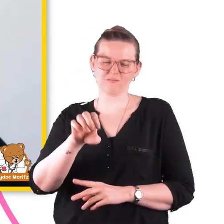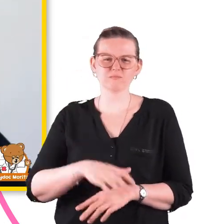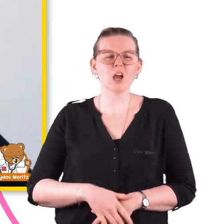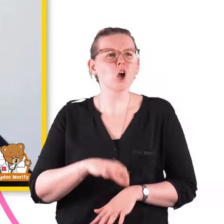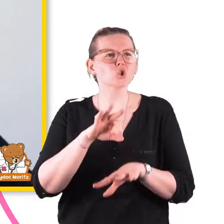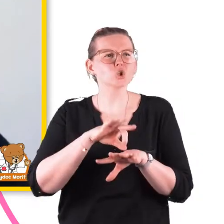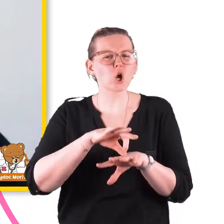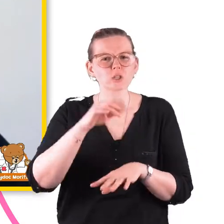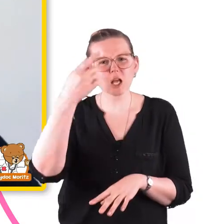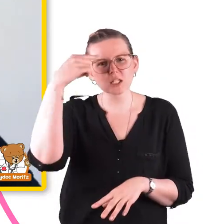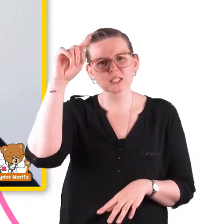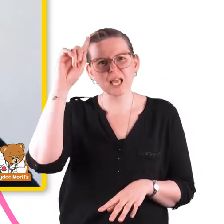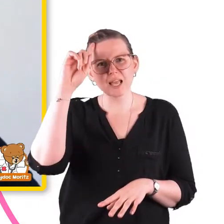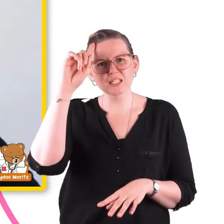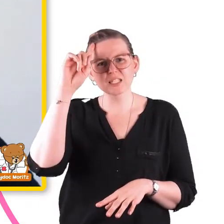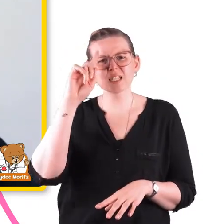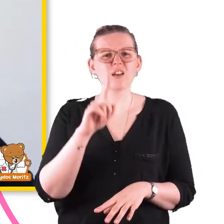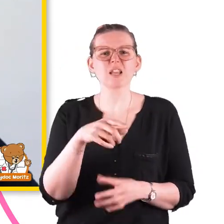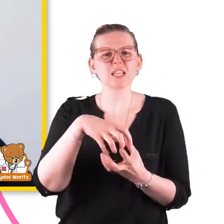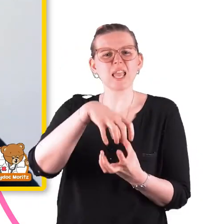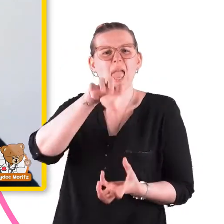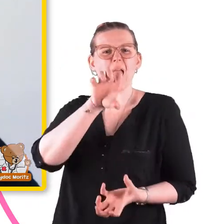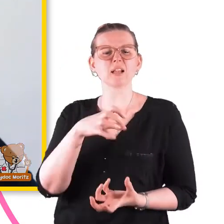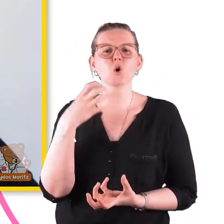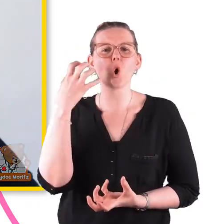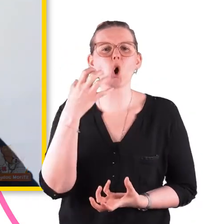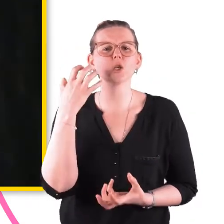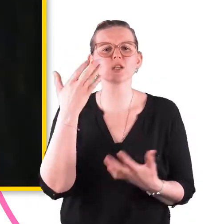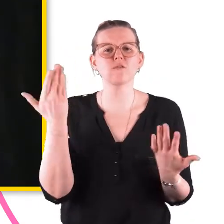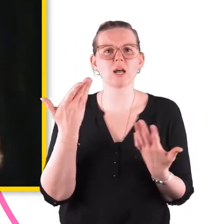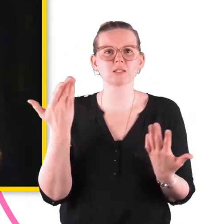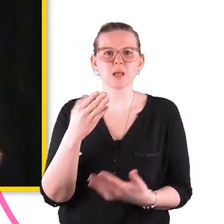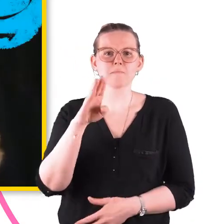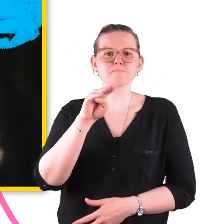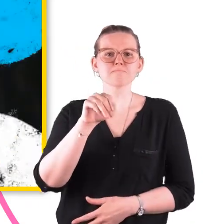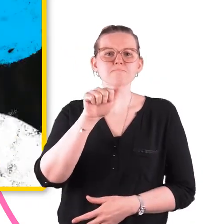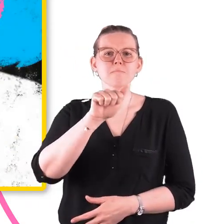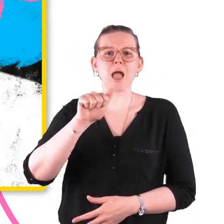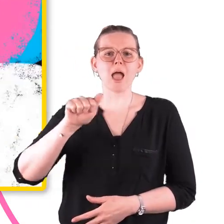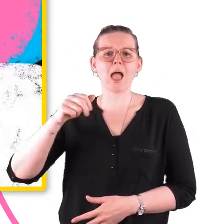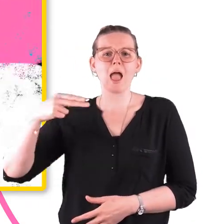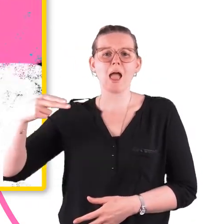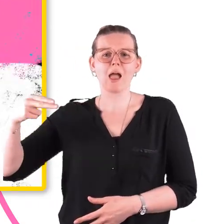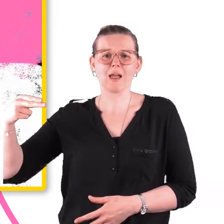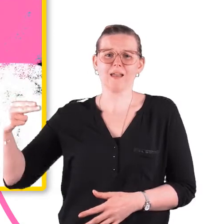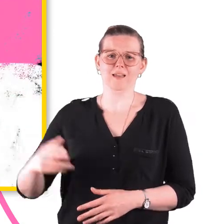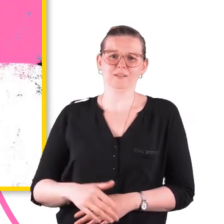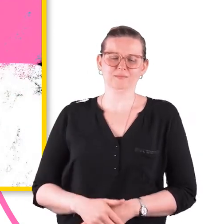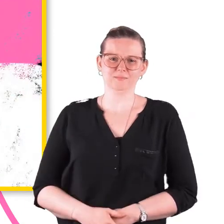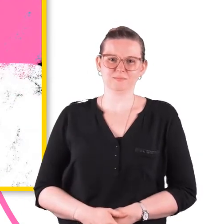mal, wie macht denn eine Ziege, wenn sie gähnt? Nee.